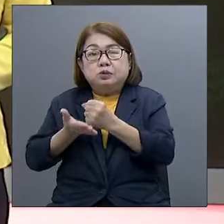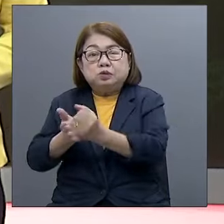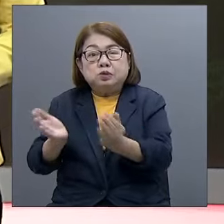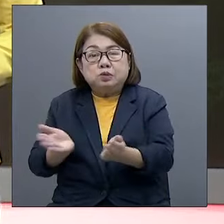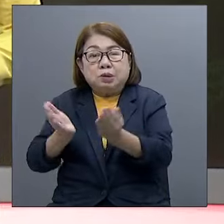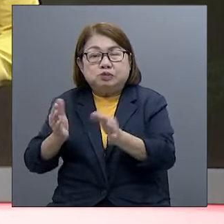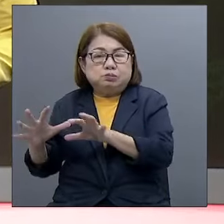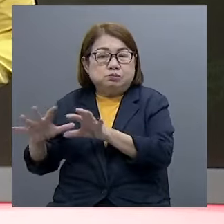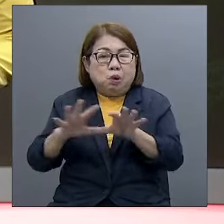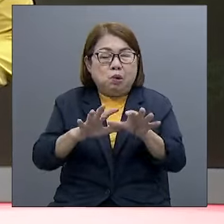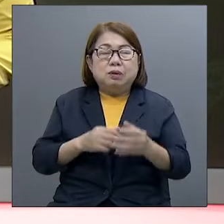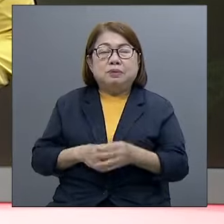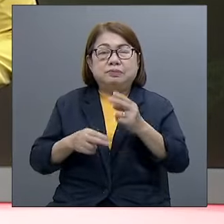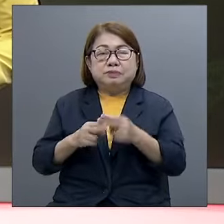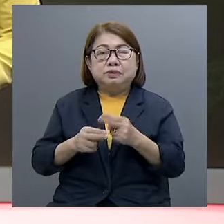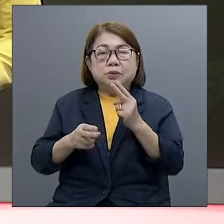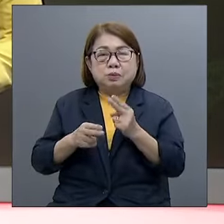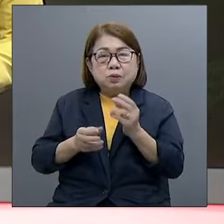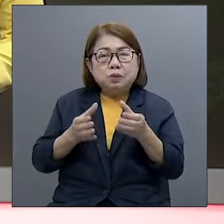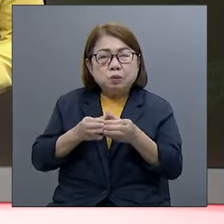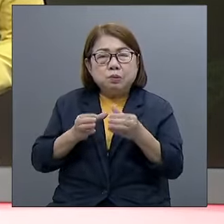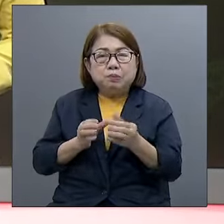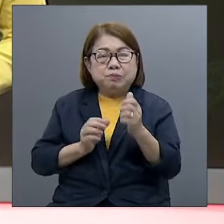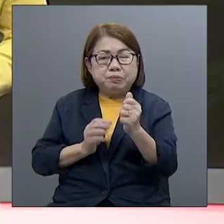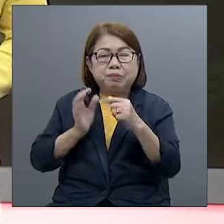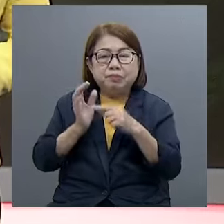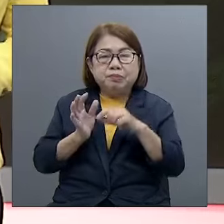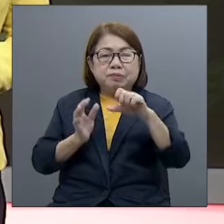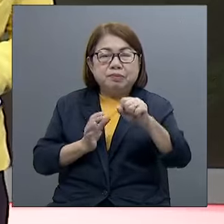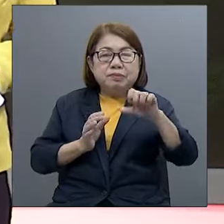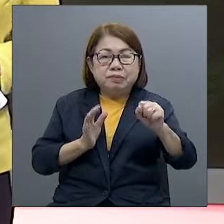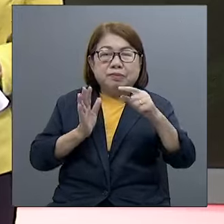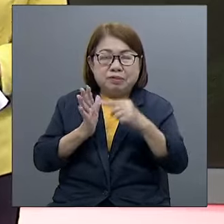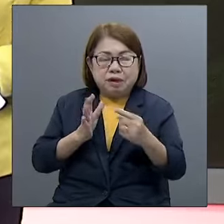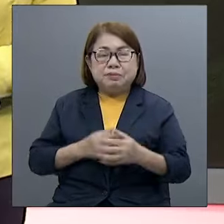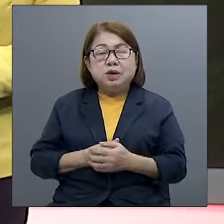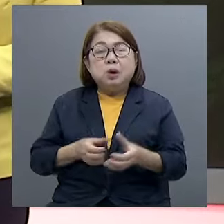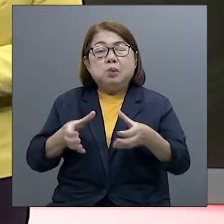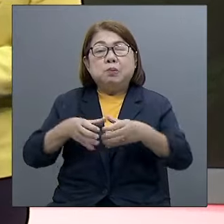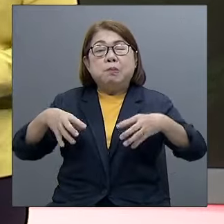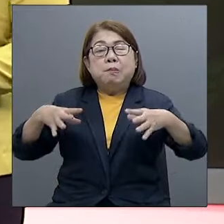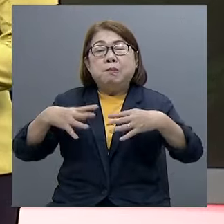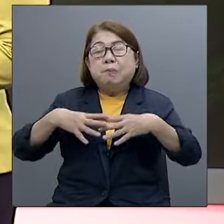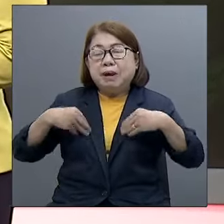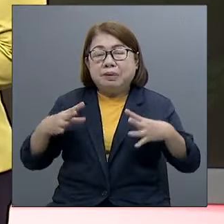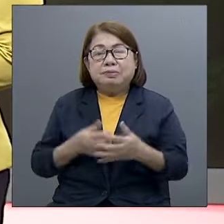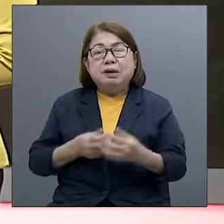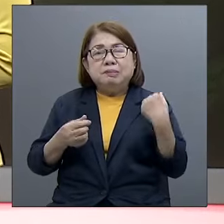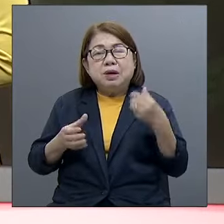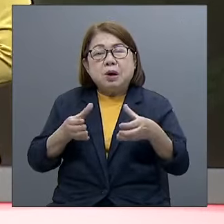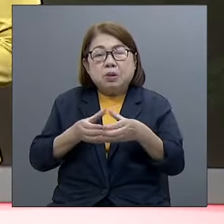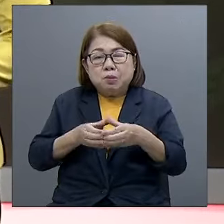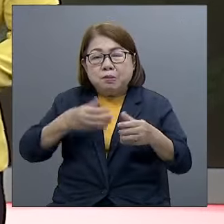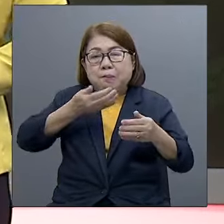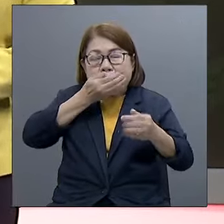เรียกขานว่าอักษะแห่งการต่อต้านค่ะซึ่งกลุ่มนี้เนี่ยก็จะประกอบไปด้วยกลุ่มฮามาสและอิสล